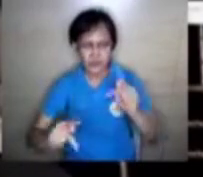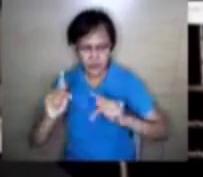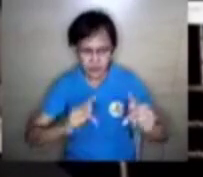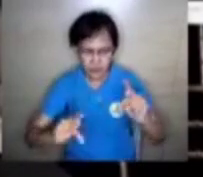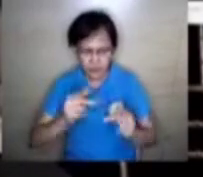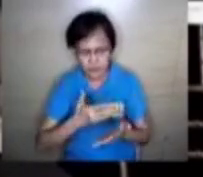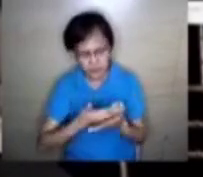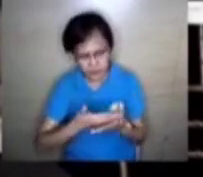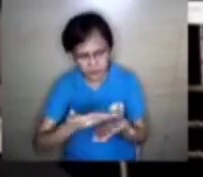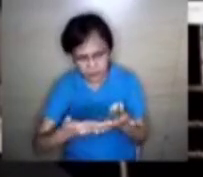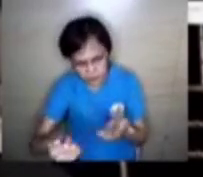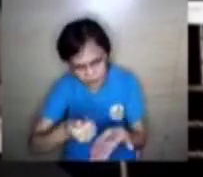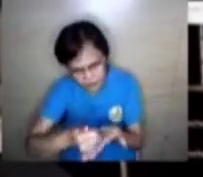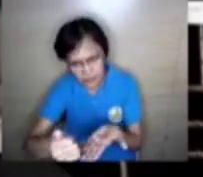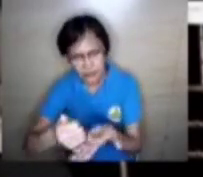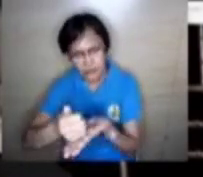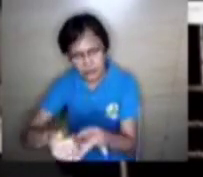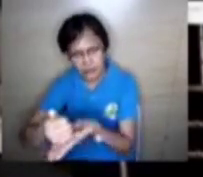Pasigenyo.